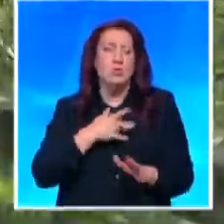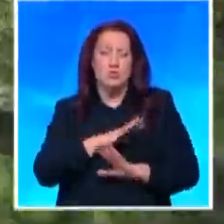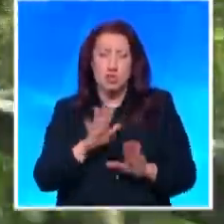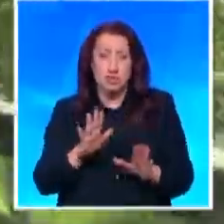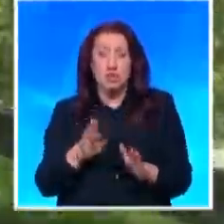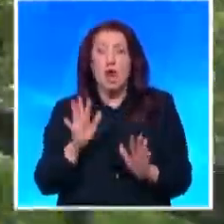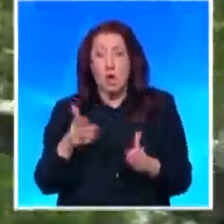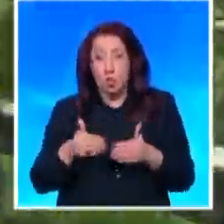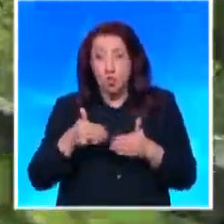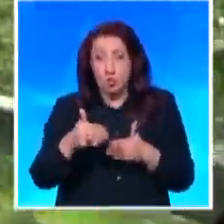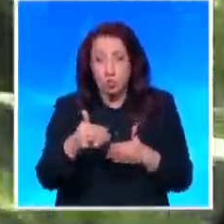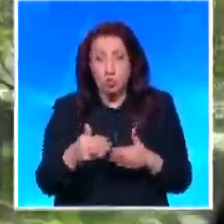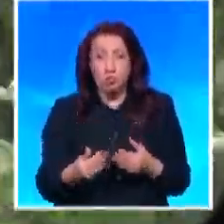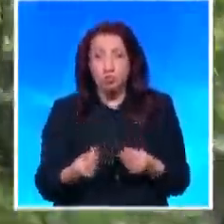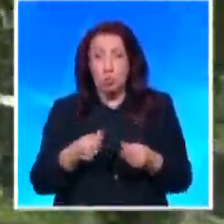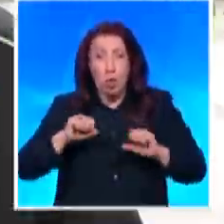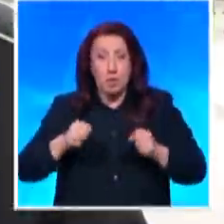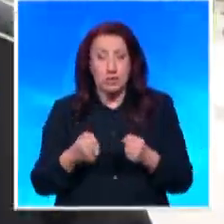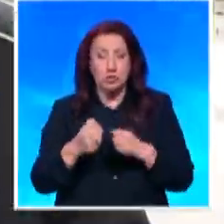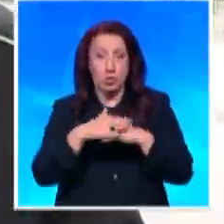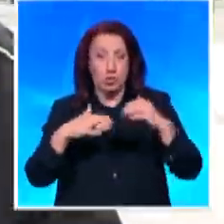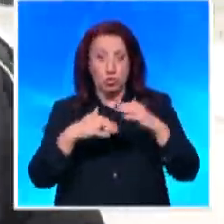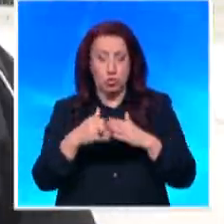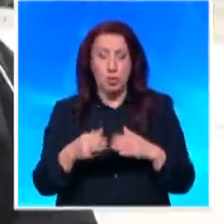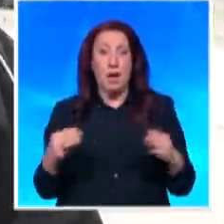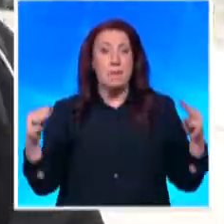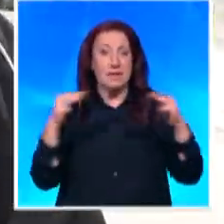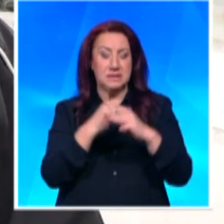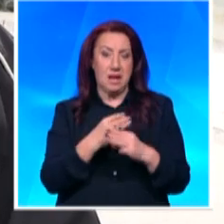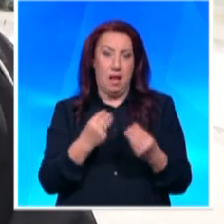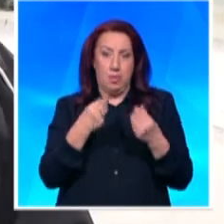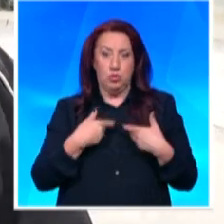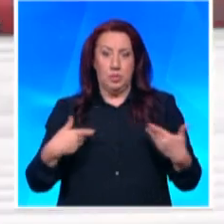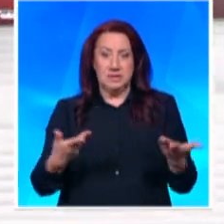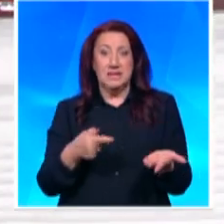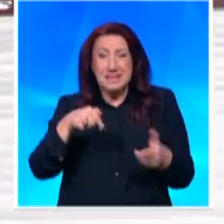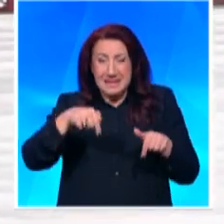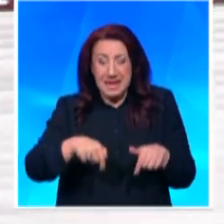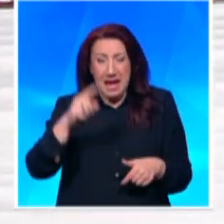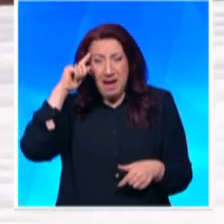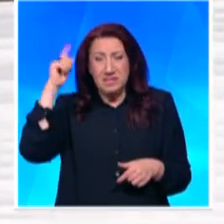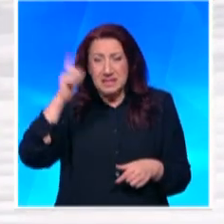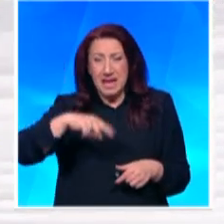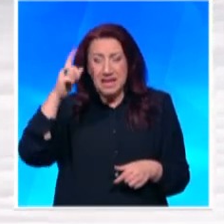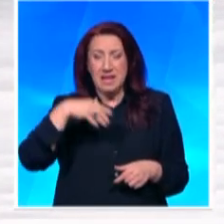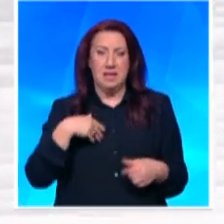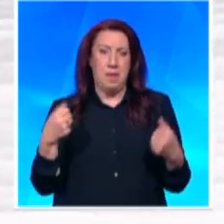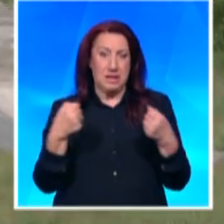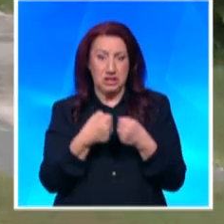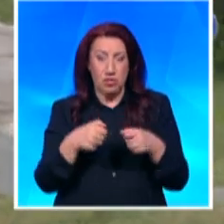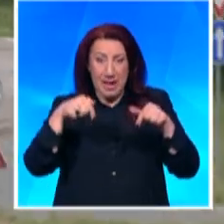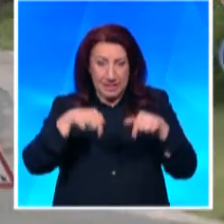направят магистралата, по-добре ще и за нас, и за колегите. Много по-безопасно. Сега всеки ден стават катастрофи. И днес в дефилето имаше